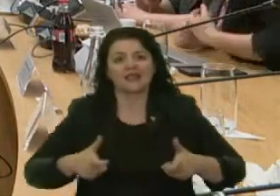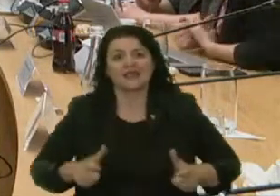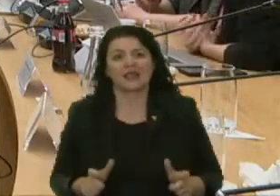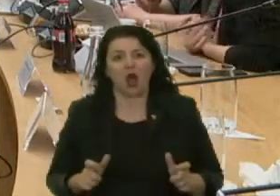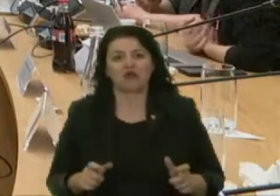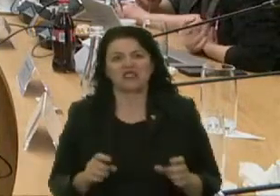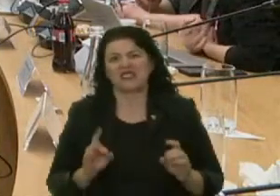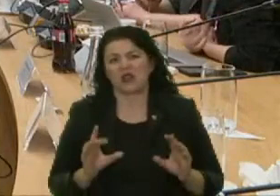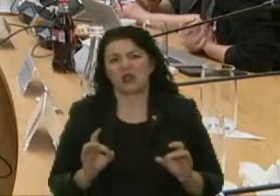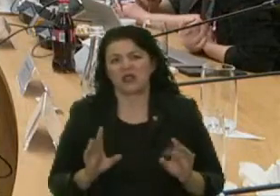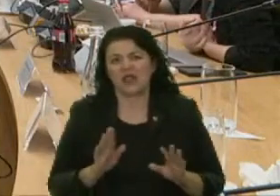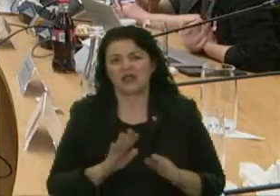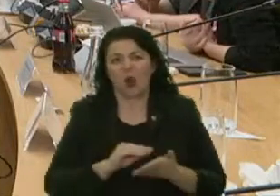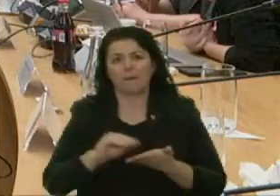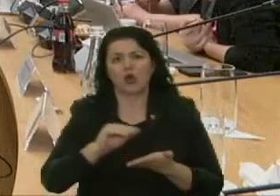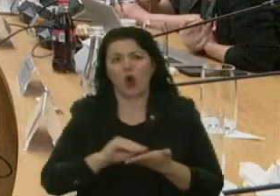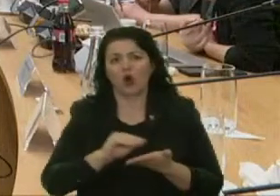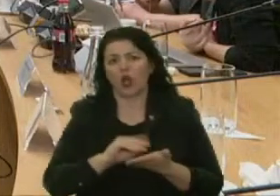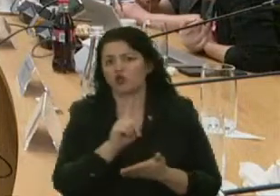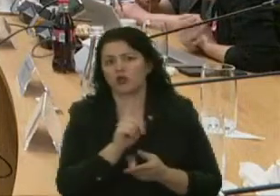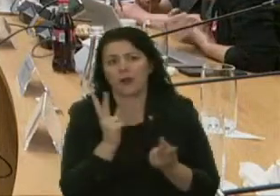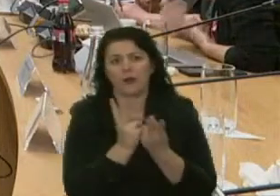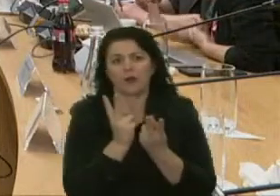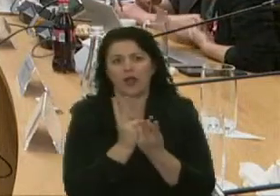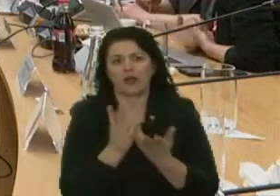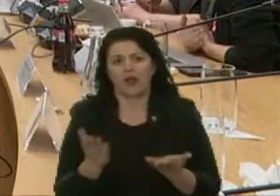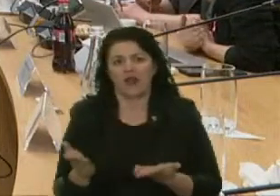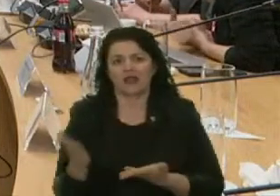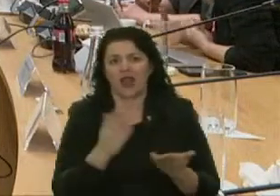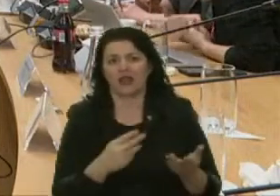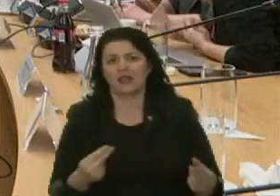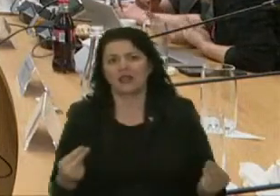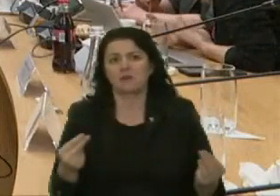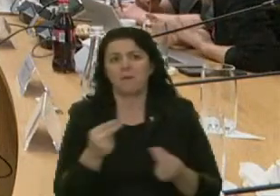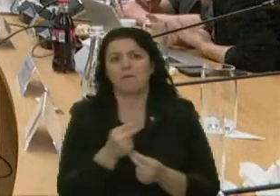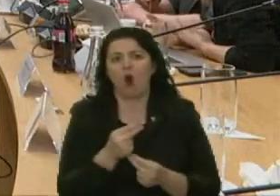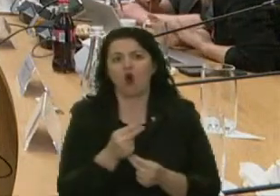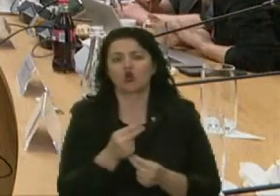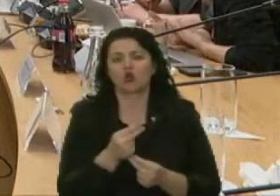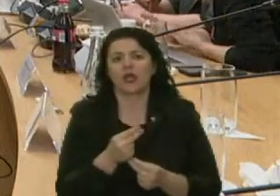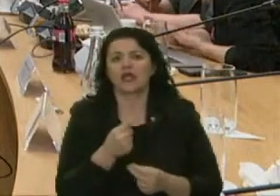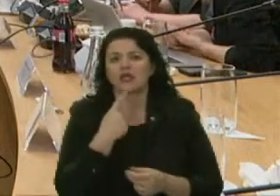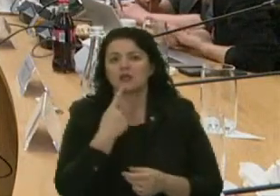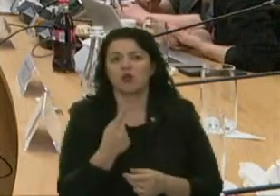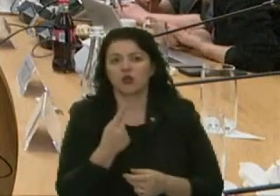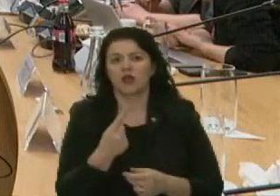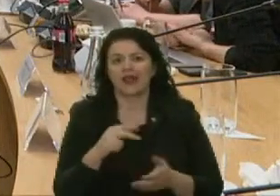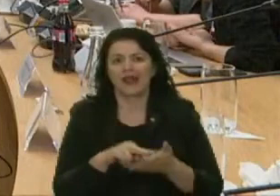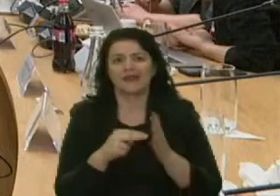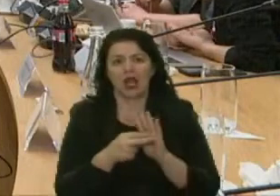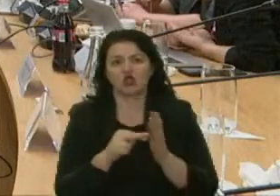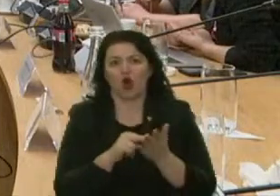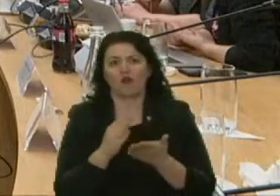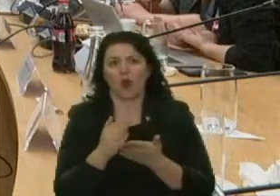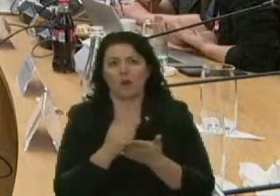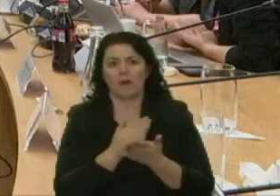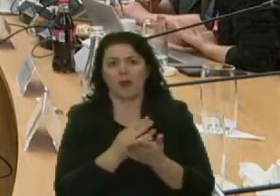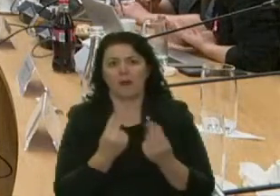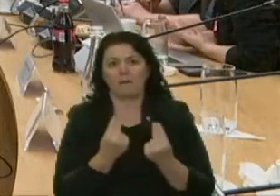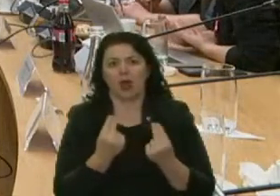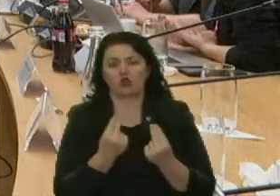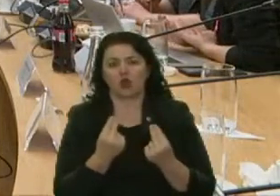Birourile nu sunt potrivite și așa mai departe vii și dai niște sporuri spunând că vei rezolva acea problemă doar pentru că este o